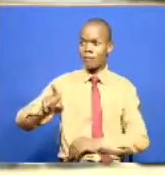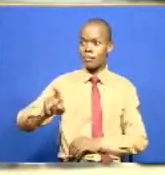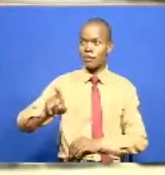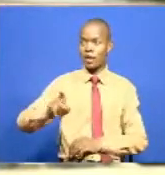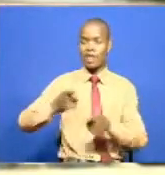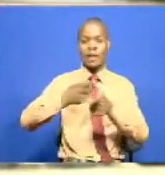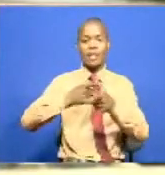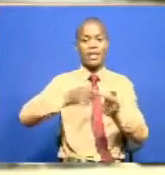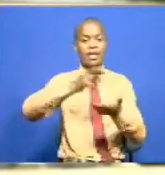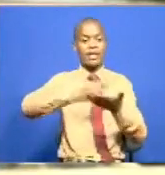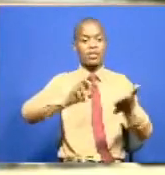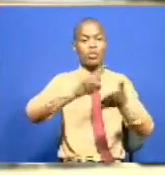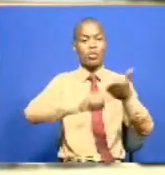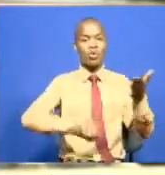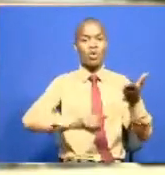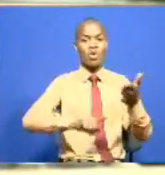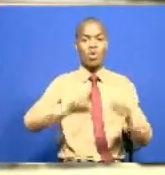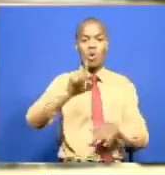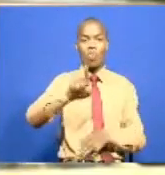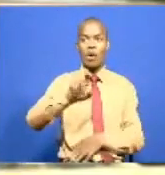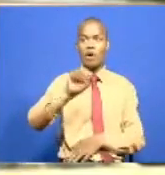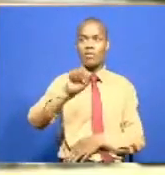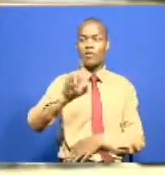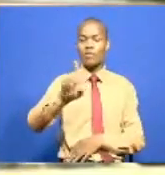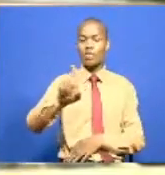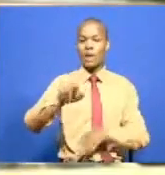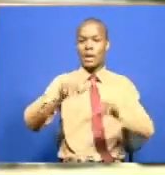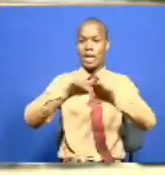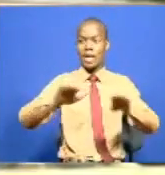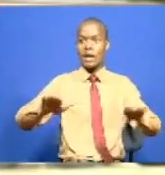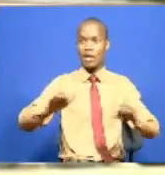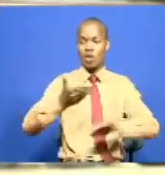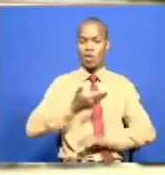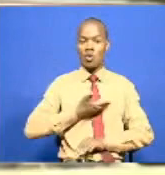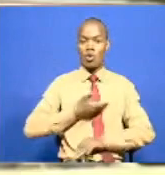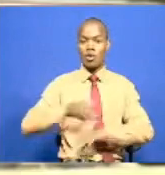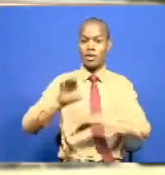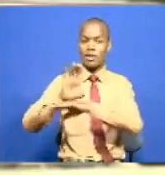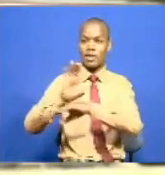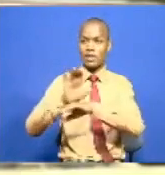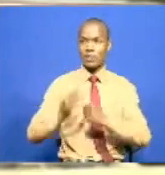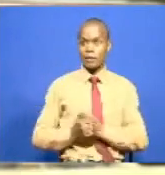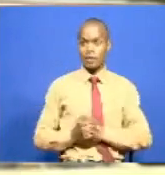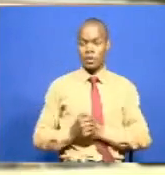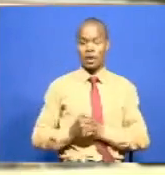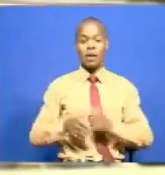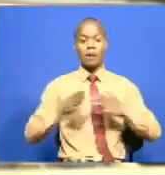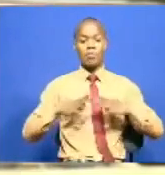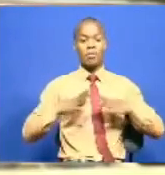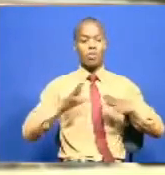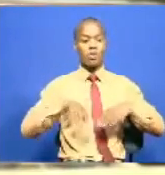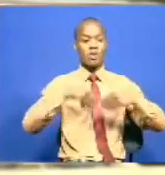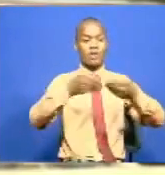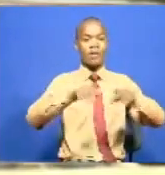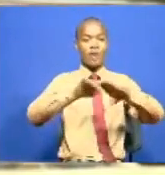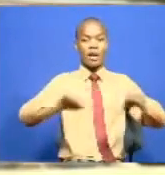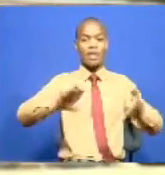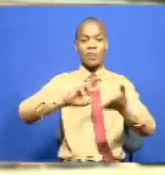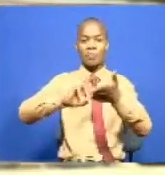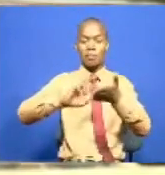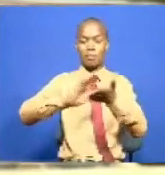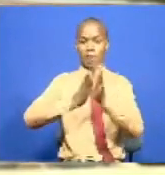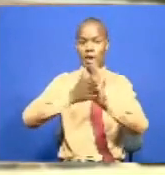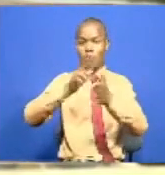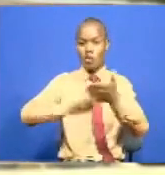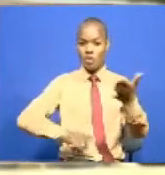ekari 151 zote kuwa ni za kanisa. Mpaka wale waliowapea ile ardhi wakarudi kuwa maskota pale ndani. Hiyo ndio dhuluma ya